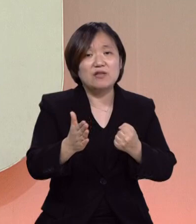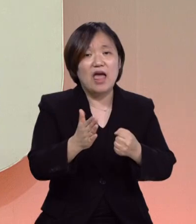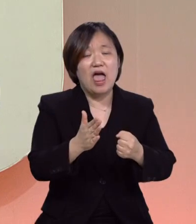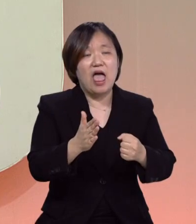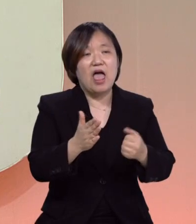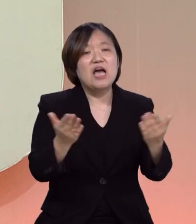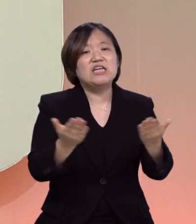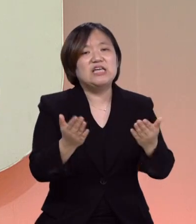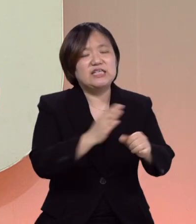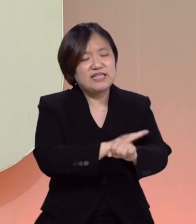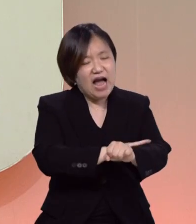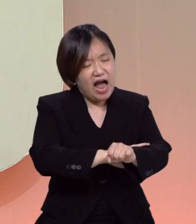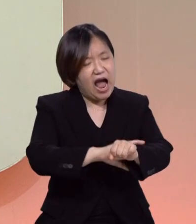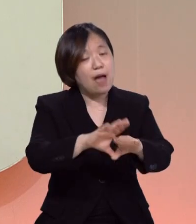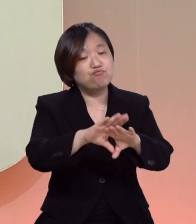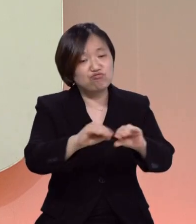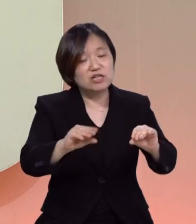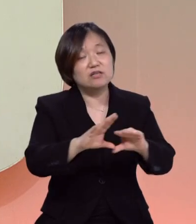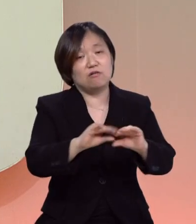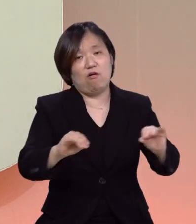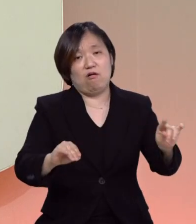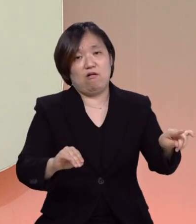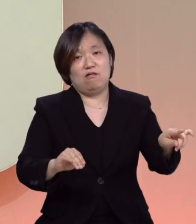절대 그런 거에 속지 마십시오